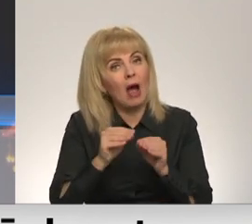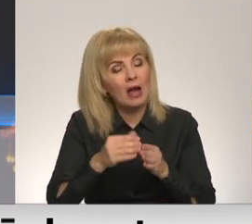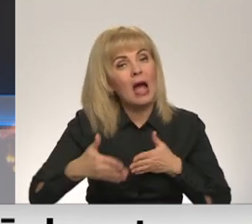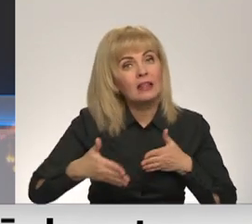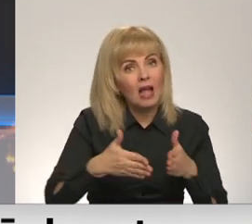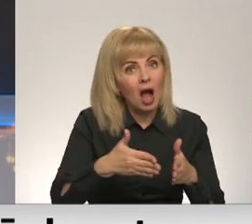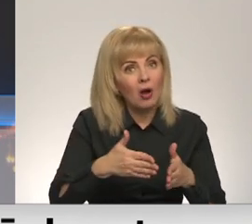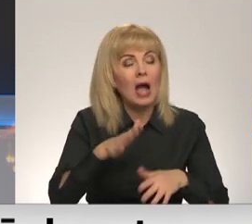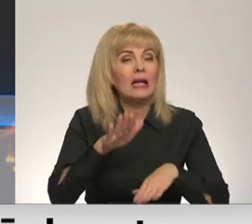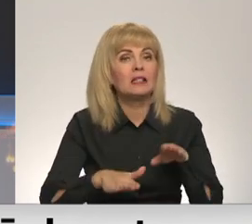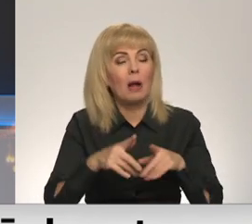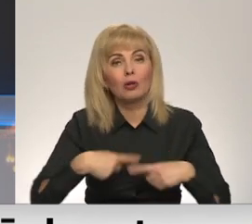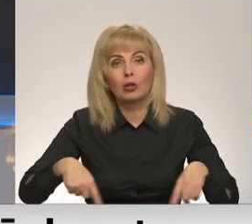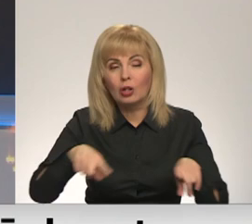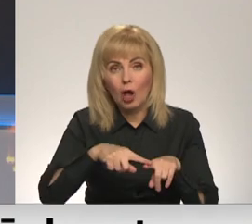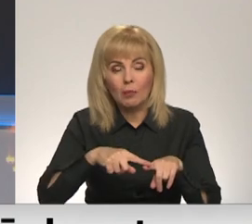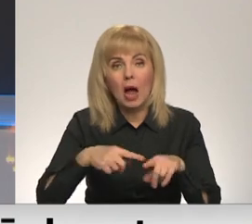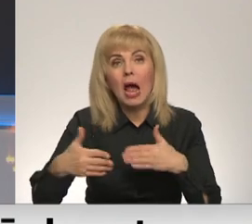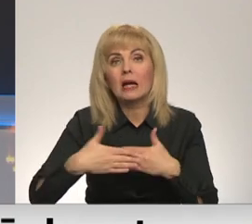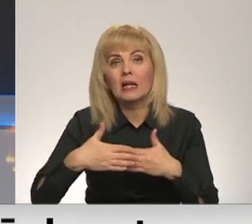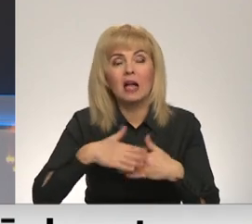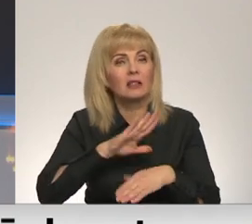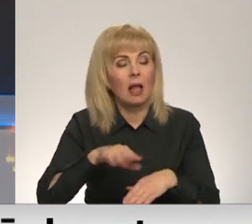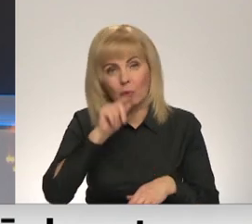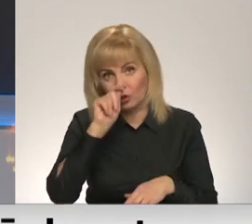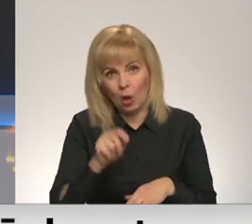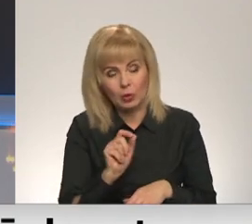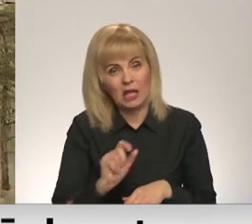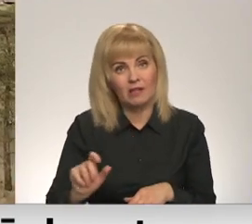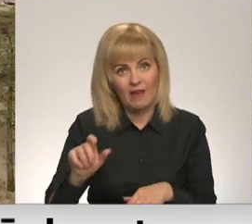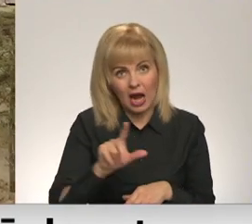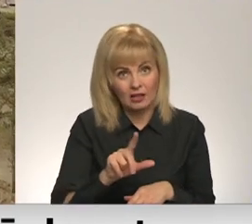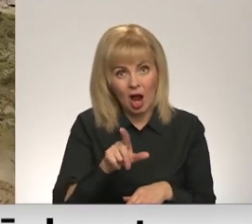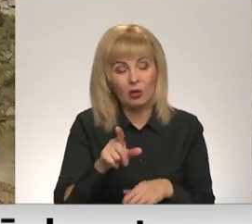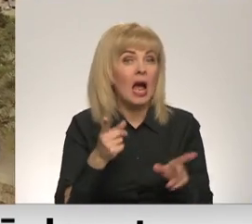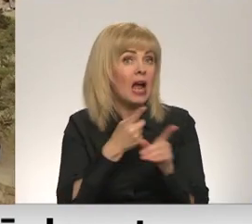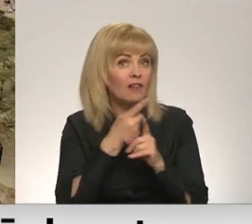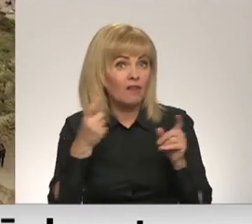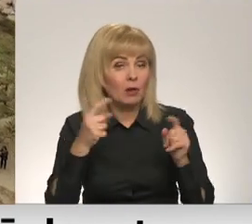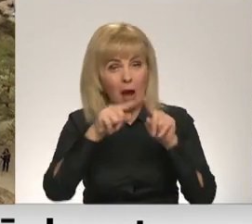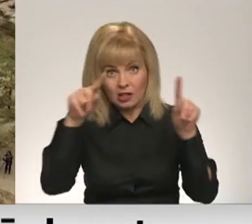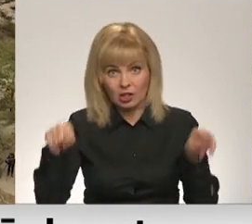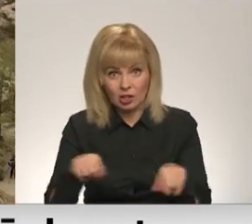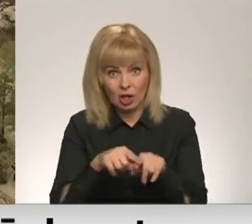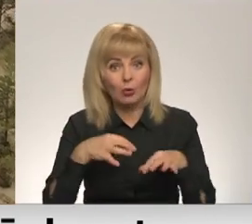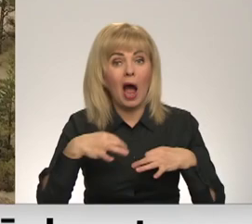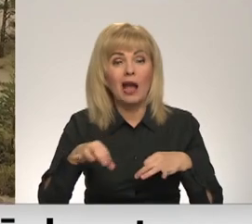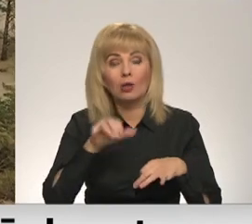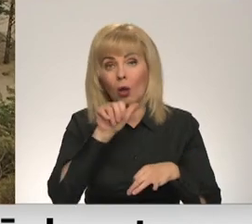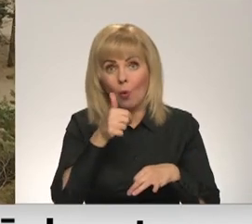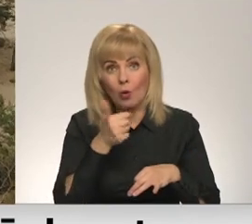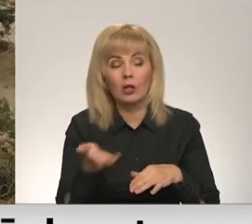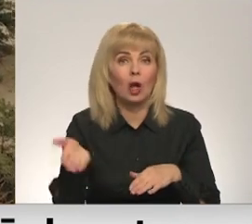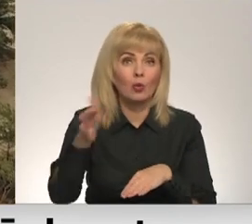noslogojumā izbradājot teritoriju, krasts netiktu zaudēts vēl vairāk. Informācijas zīmes jau aizkalojas ūdens,